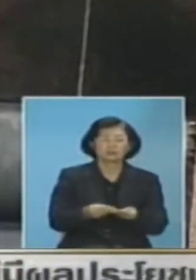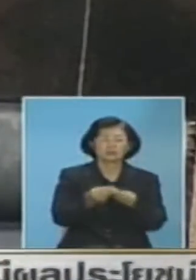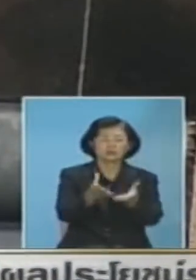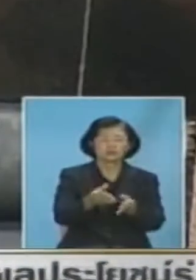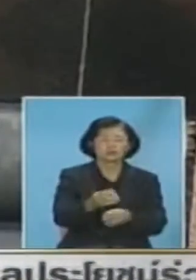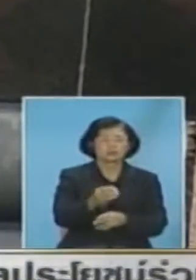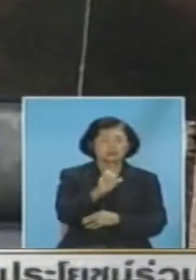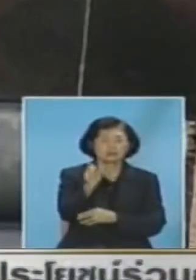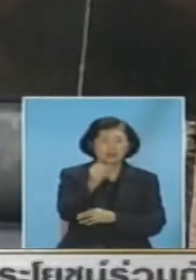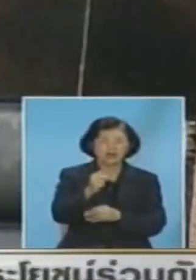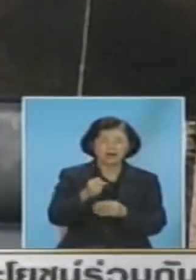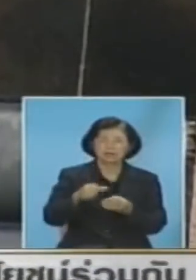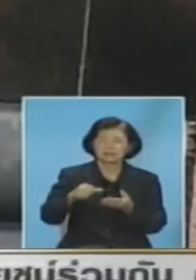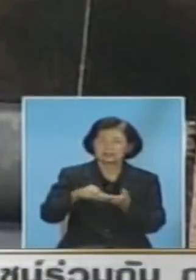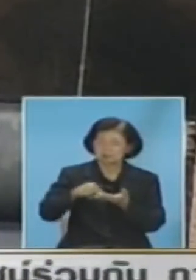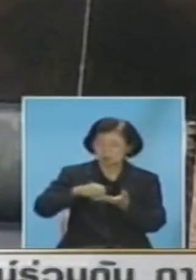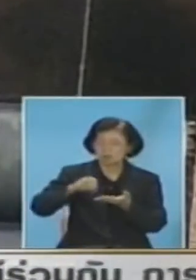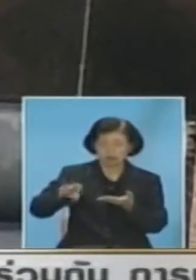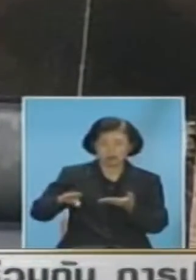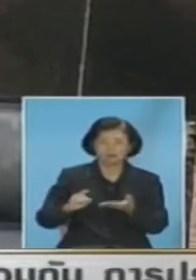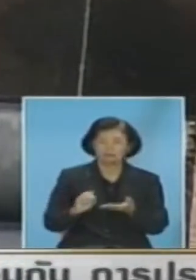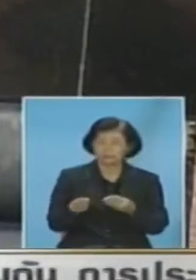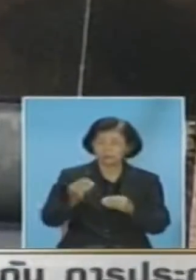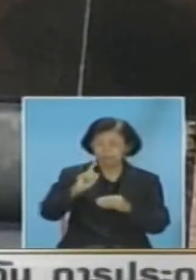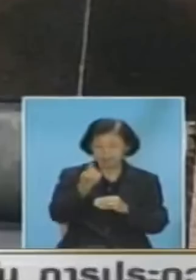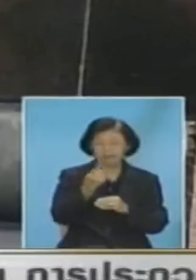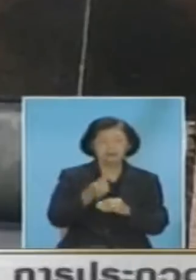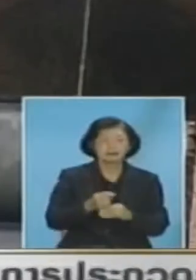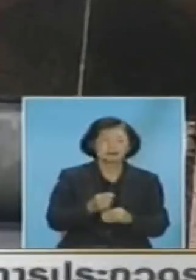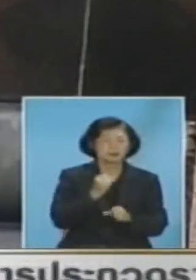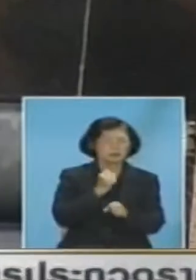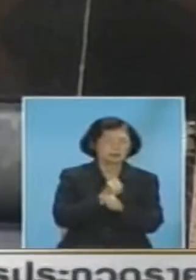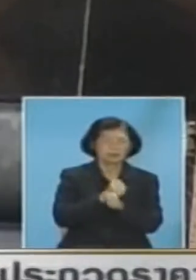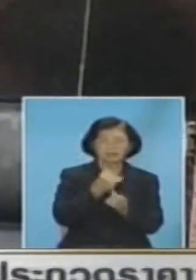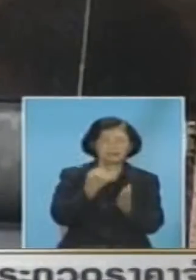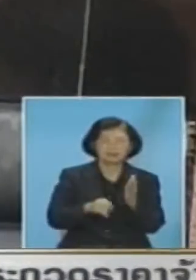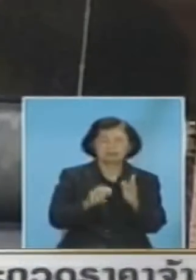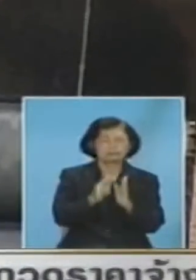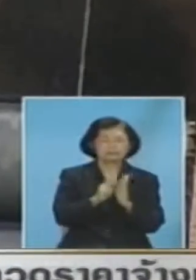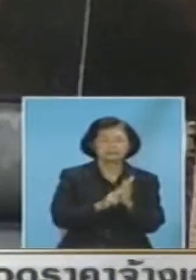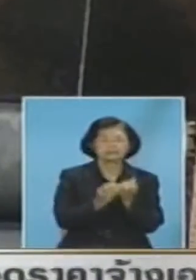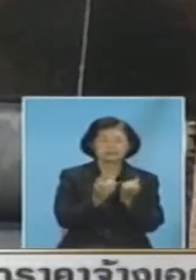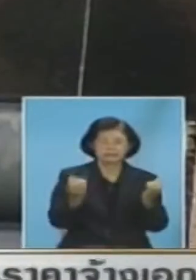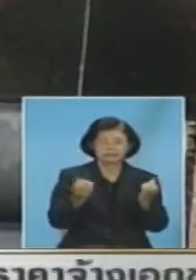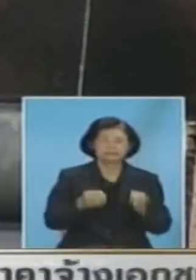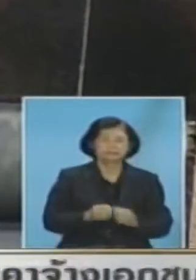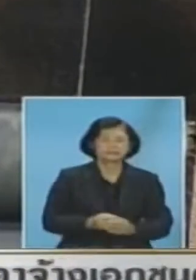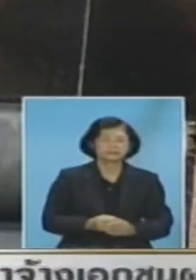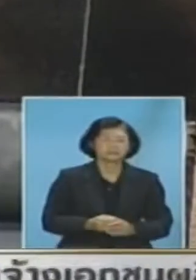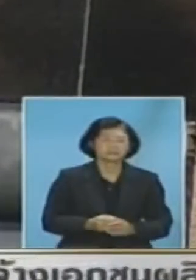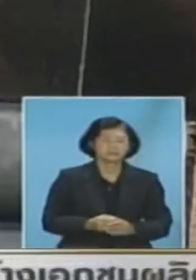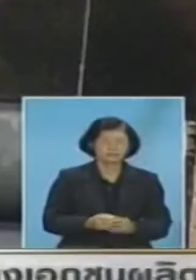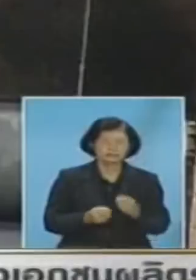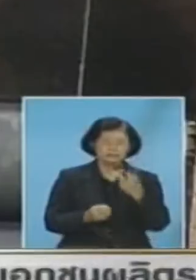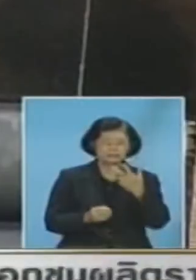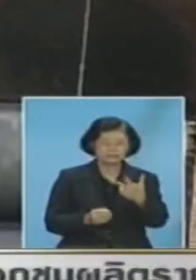ำเนินการถอดถอนดิฉันอีกเพราะจะถือว่าเป็นการกระทำผิดบทบัญญัติรัฐธรรมนูญเสียเองค่ะประการที่